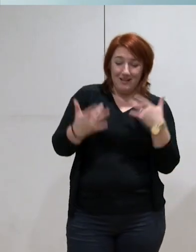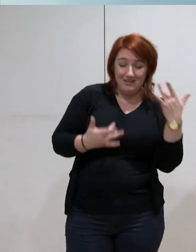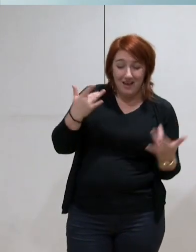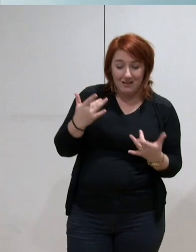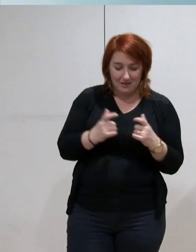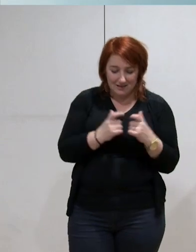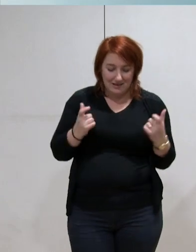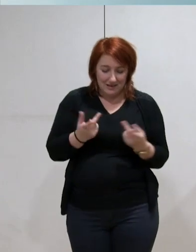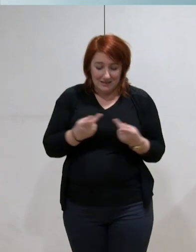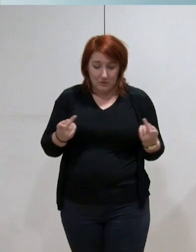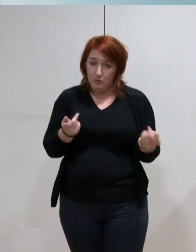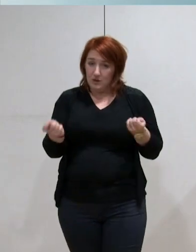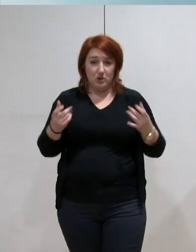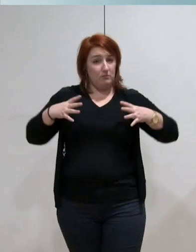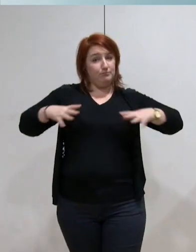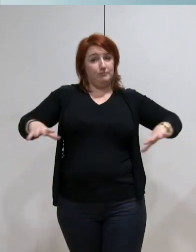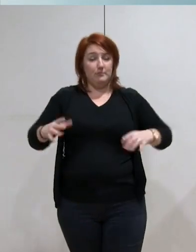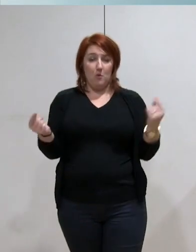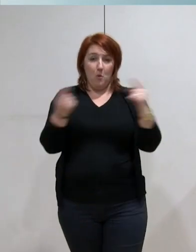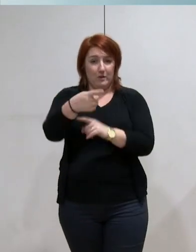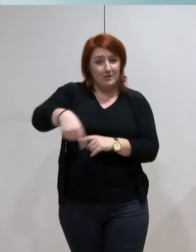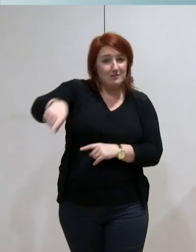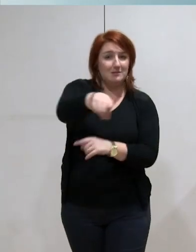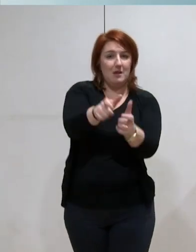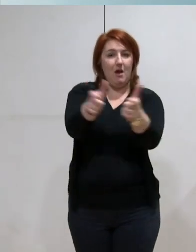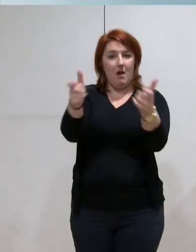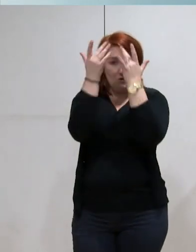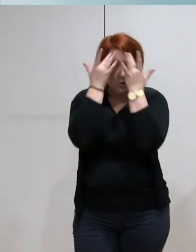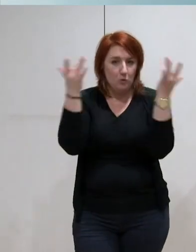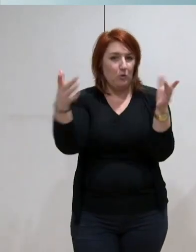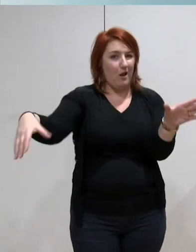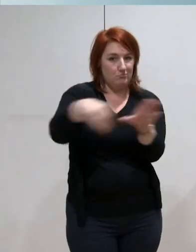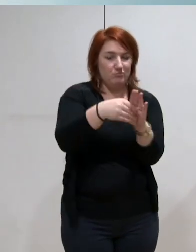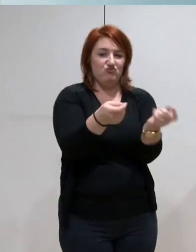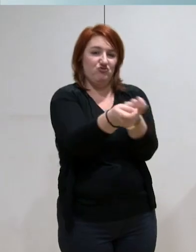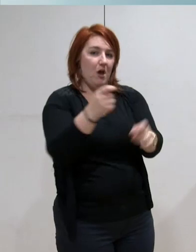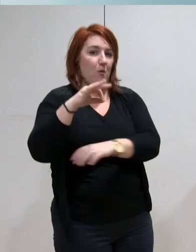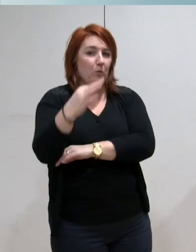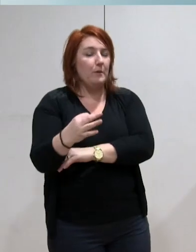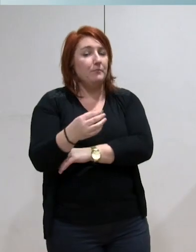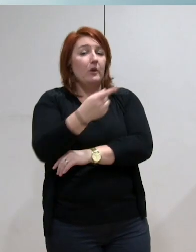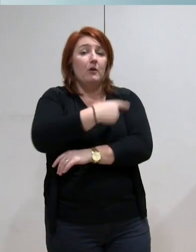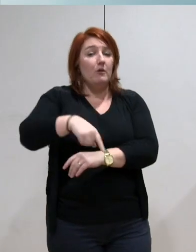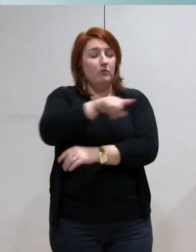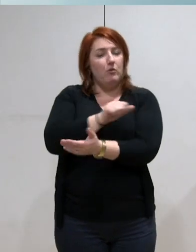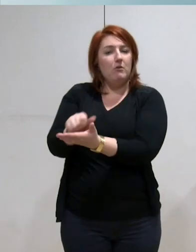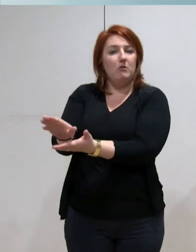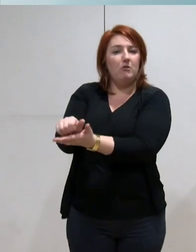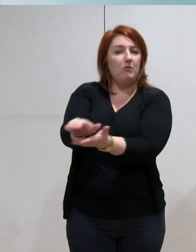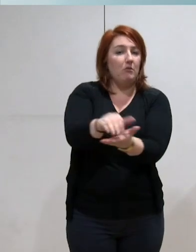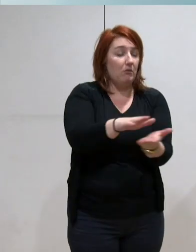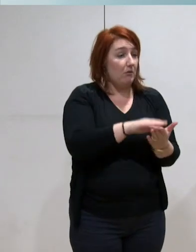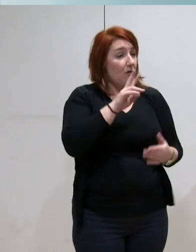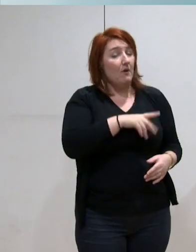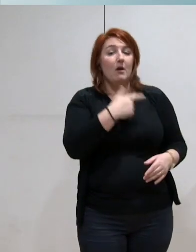c'est au contraire aux acteurs culturels de le faire ce que vous faites là en tentant de le légitimer par les